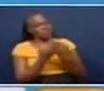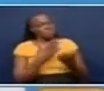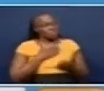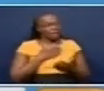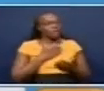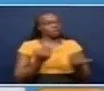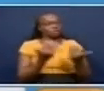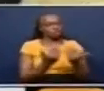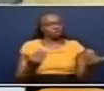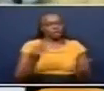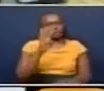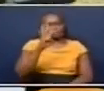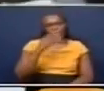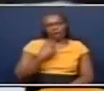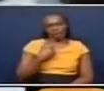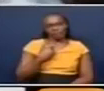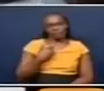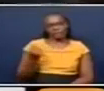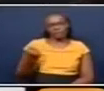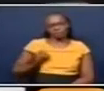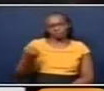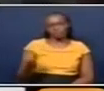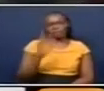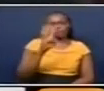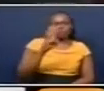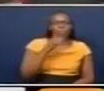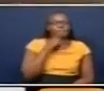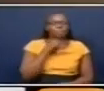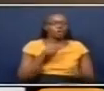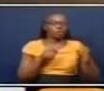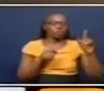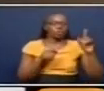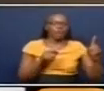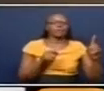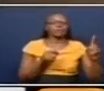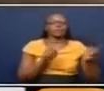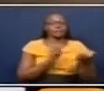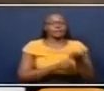watoto wanne na kijana mmoja. Sasa nilipokuwa